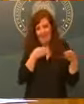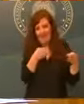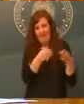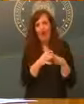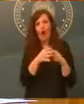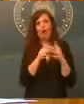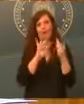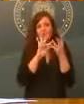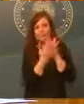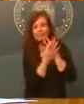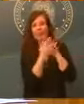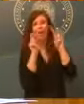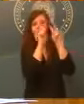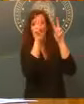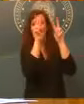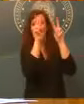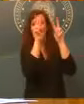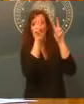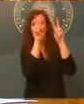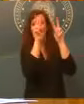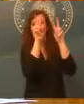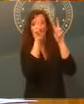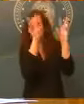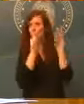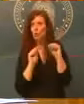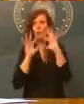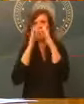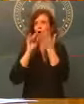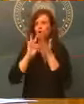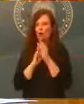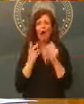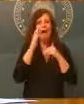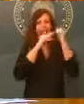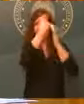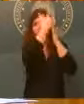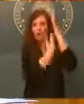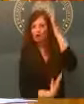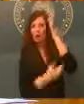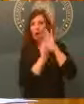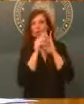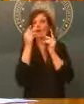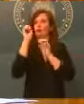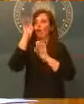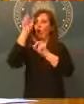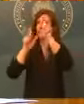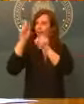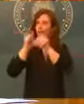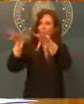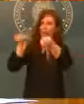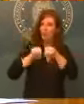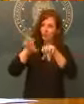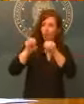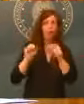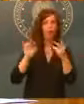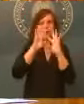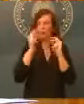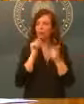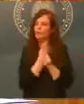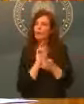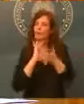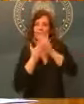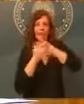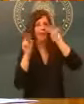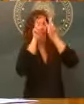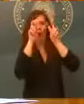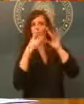Stiamo digitalizzando il più possibile, dalle graduatorie alle emissioni ruolo, a tutto quello che l'anno 2020 ci chiede,